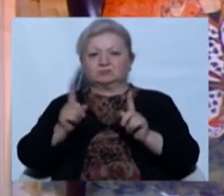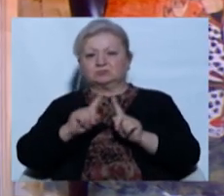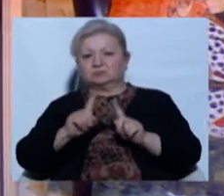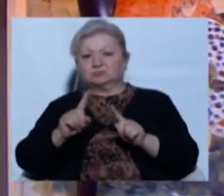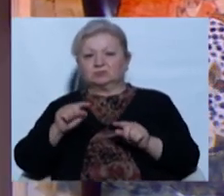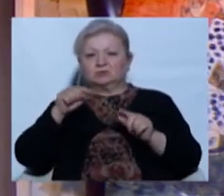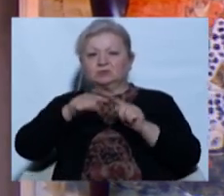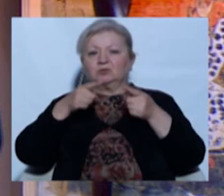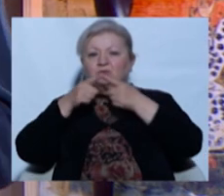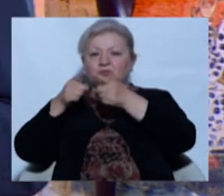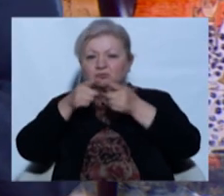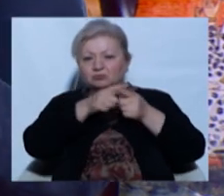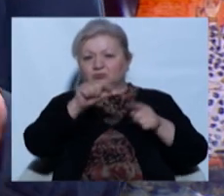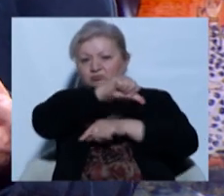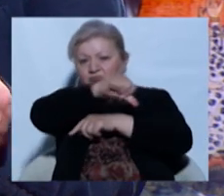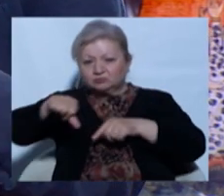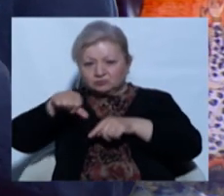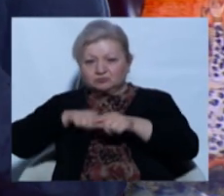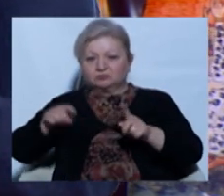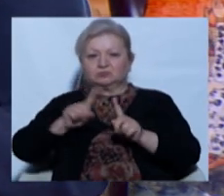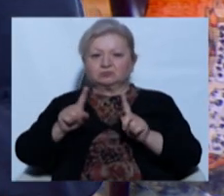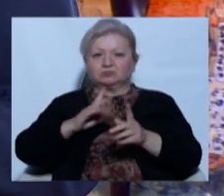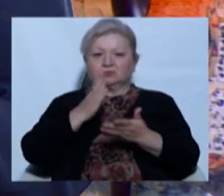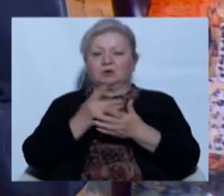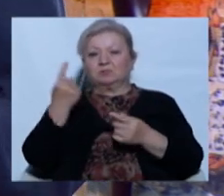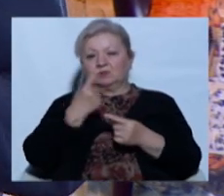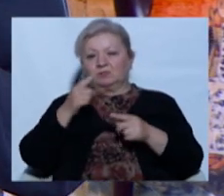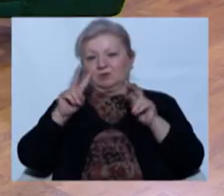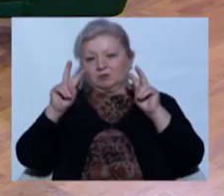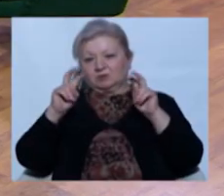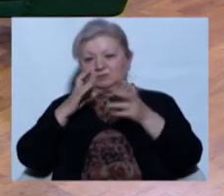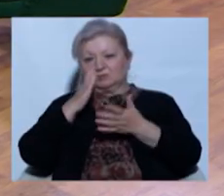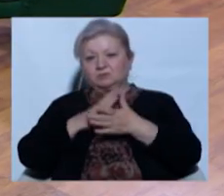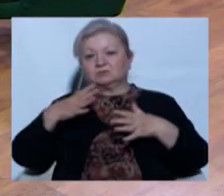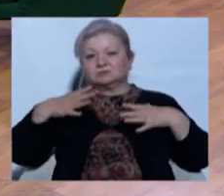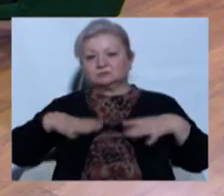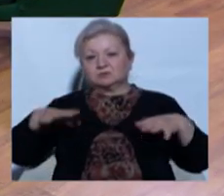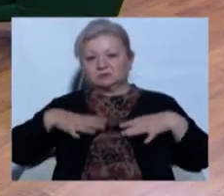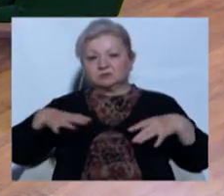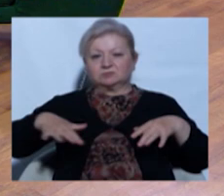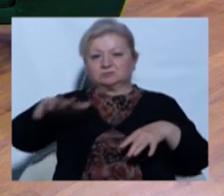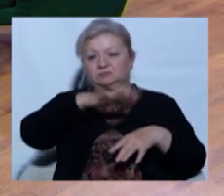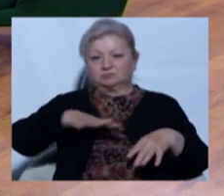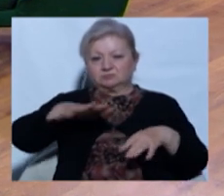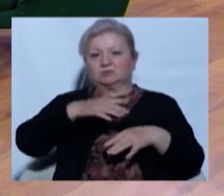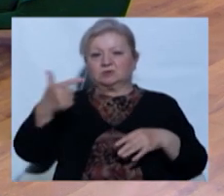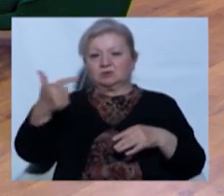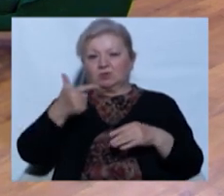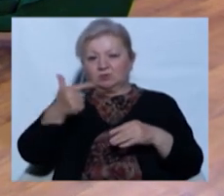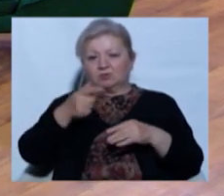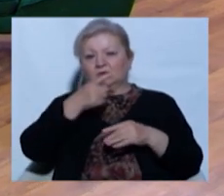რომელი კუთხეები ესაზღვრება და ჩვენი პირველი თემა იქნება საქართველოს მდებარეობა გეოგრაფიული, მისი მეზობლები